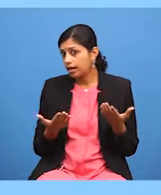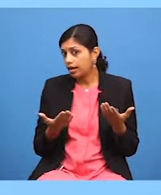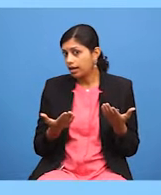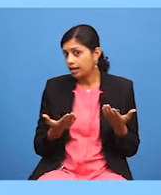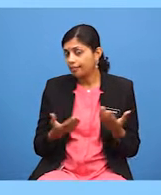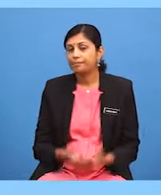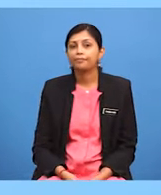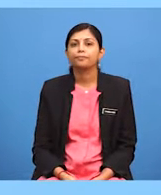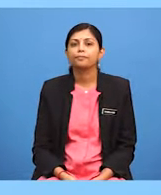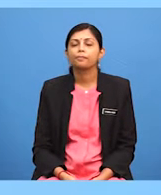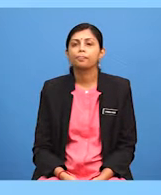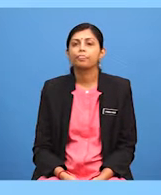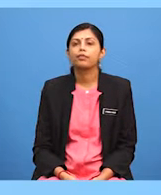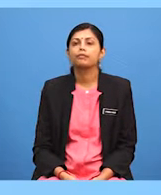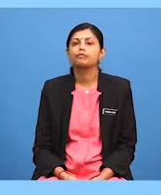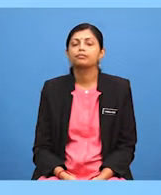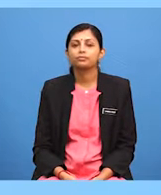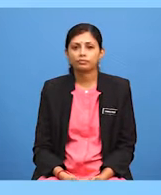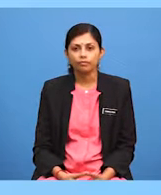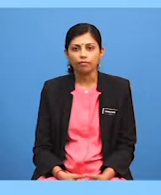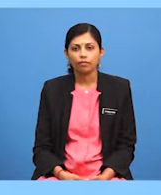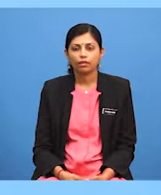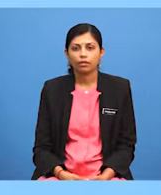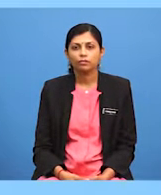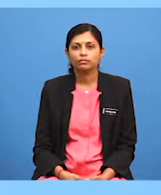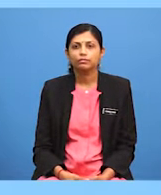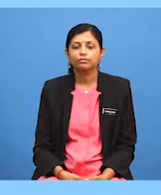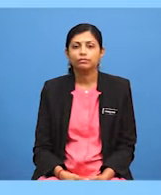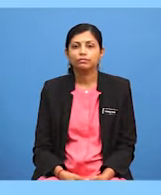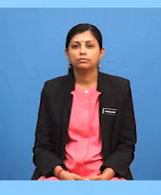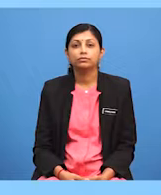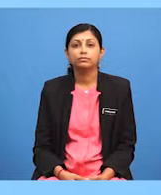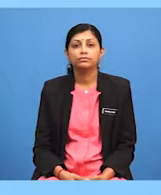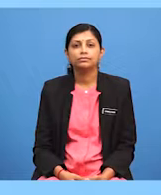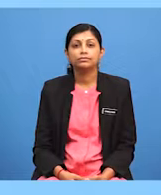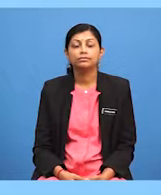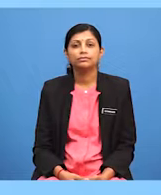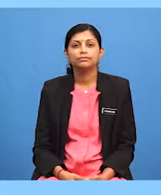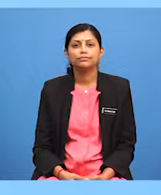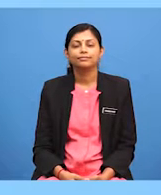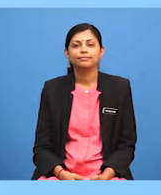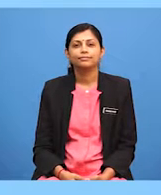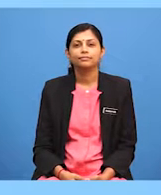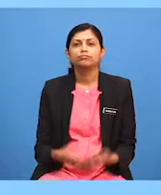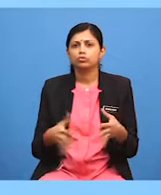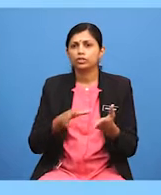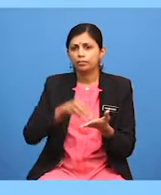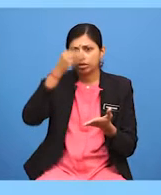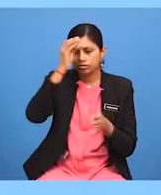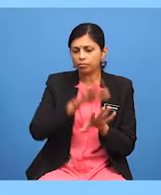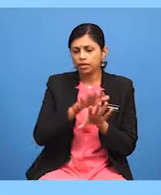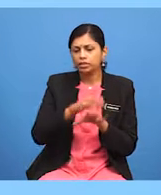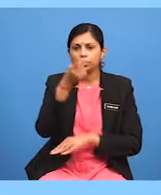Penyelesaiannya ialah kerja yang dilakukan oleh lift itu W sama dengan